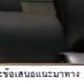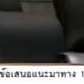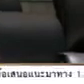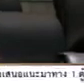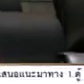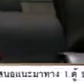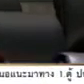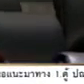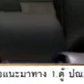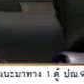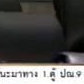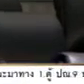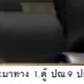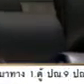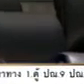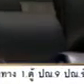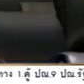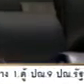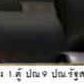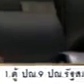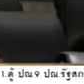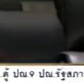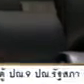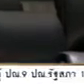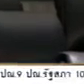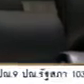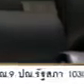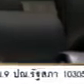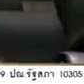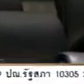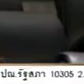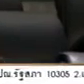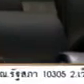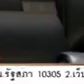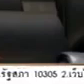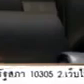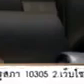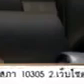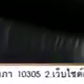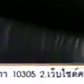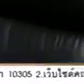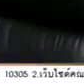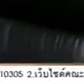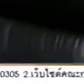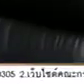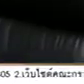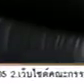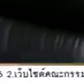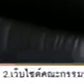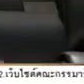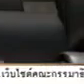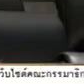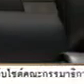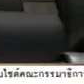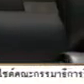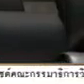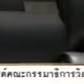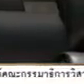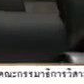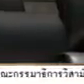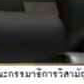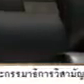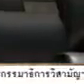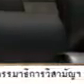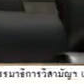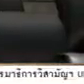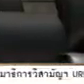าดื้อด้านถอนแล้วครับ ก็นิดเดียวท่านประธานนิดเดียว พอแล้วครับเขาถอนแล้วคุณก็ต้องหยุดแล้วครับ หยุดได้ครับแต่ท่านประธานต้องควบคุมการประชุม ผม